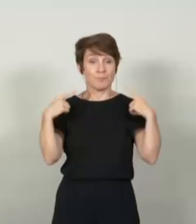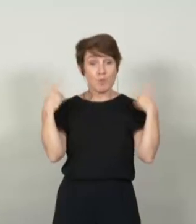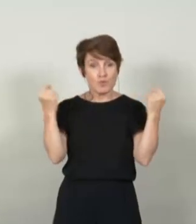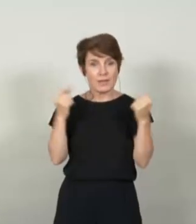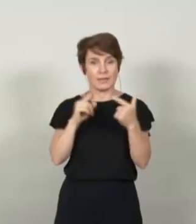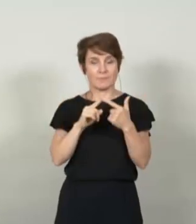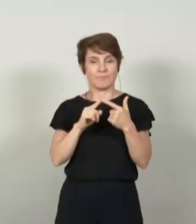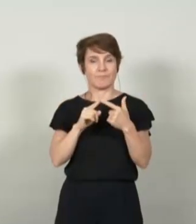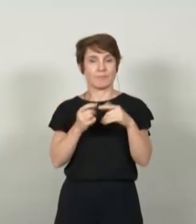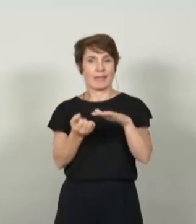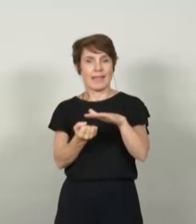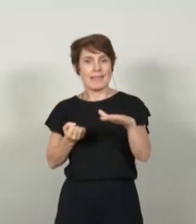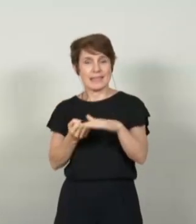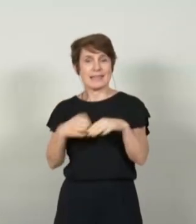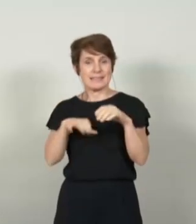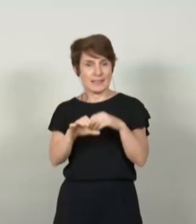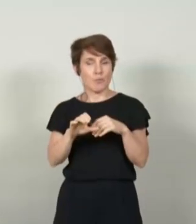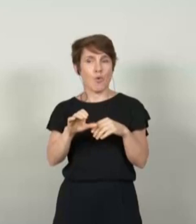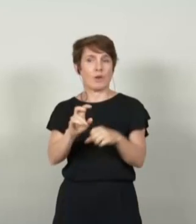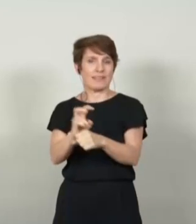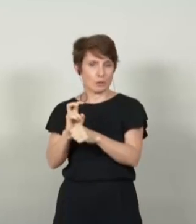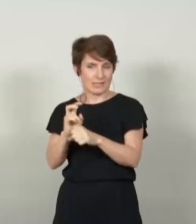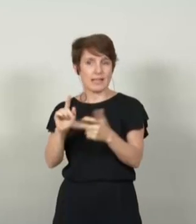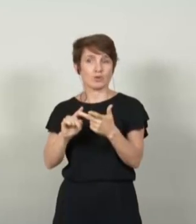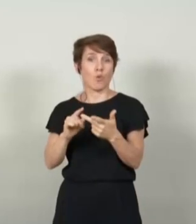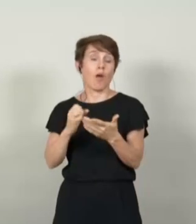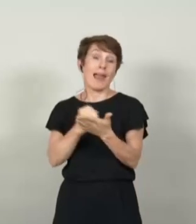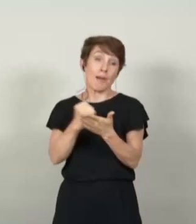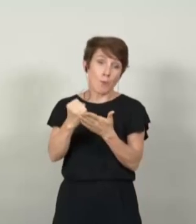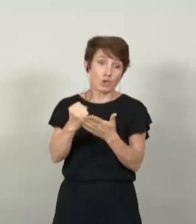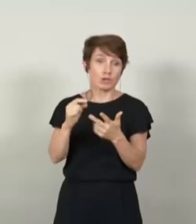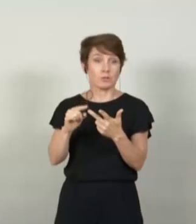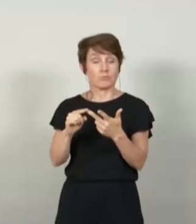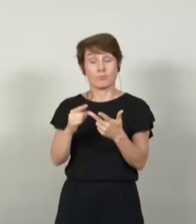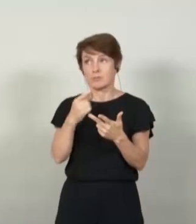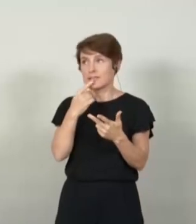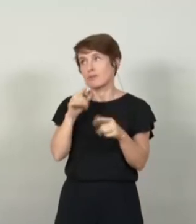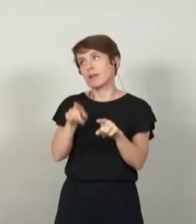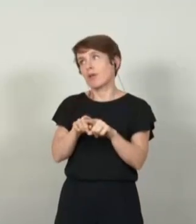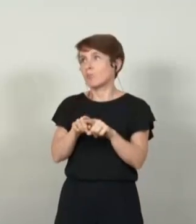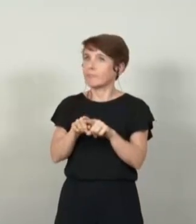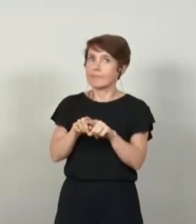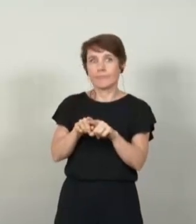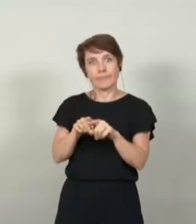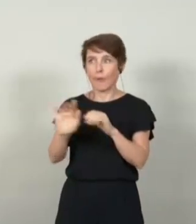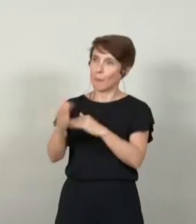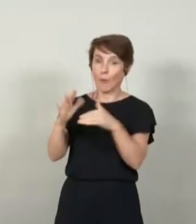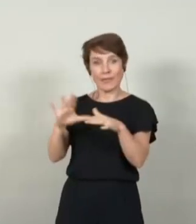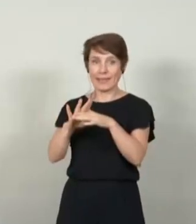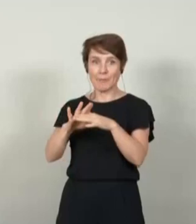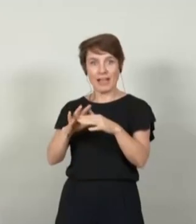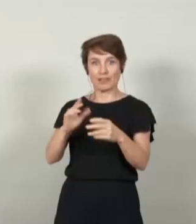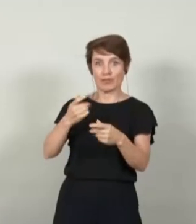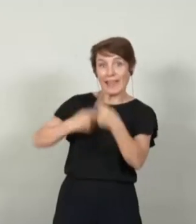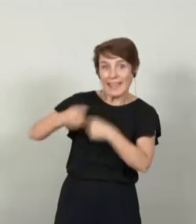des dépôts est consignation la Poste pas vraiment des fleurons de notre vitalité économique locale et pourtant elle est très importante